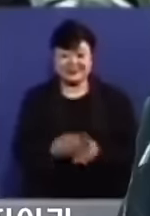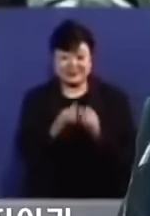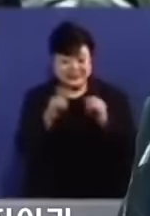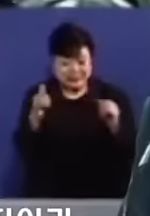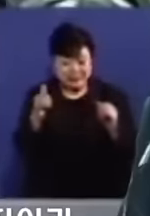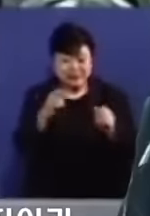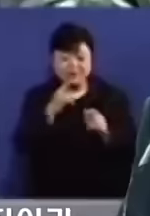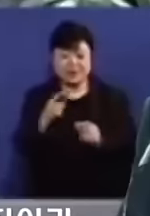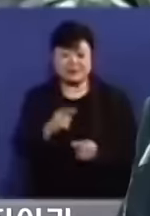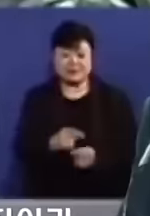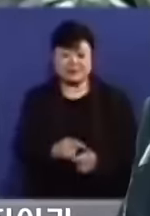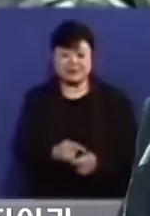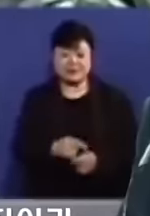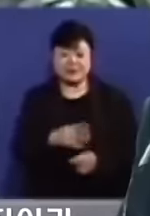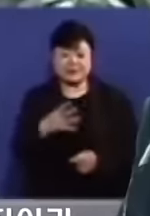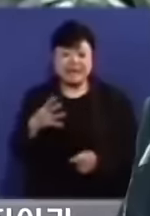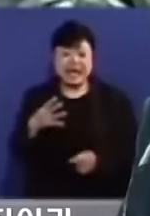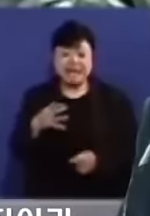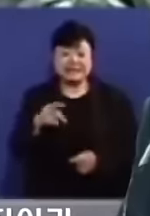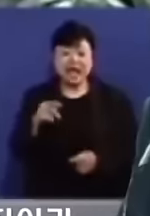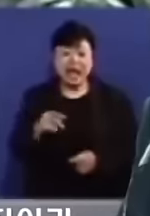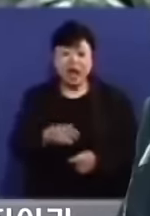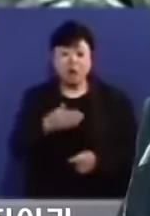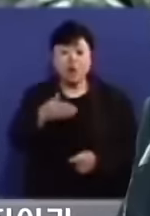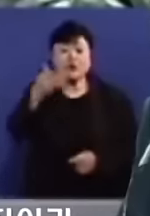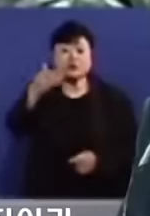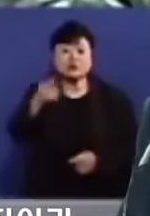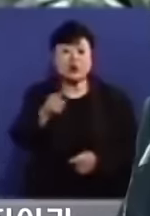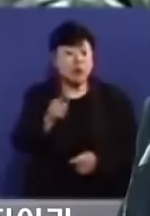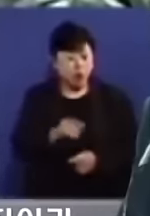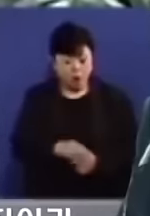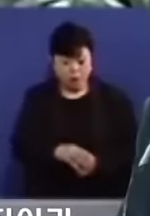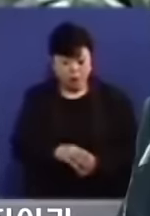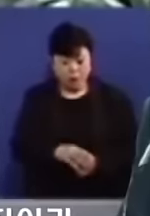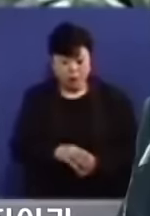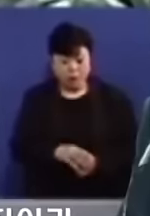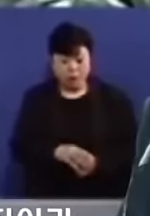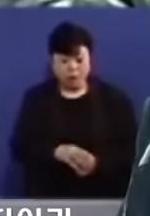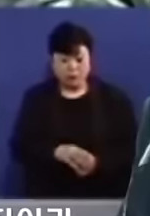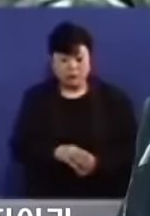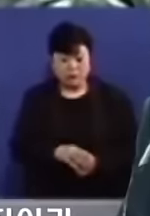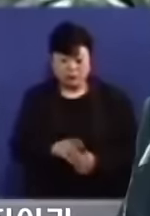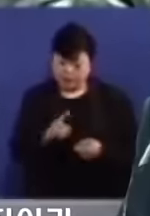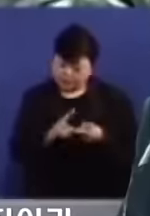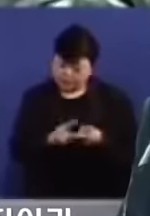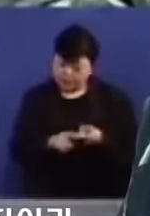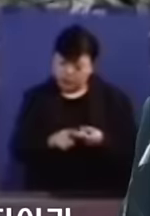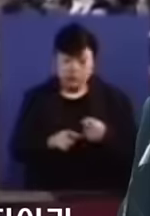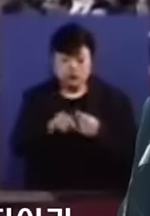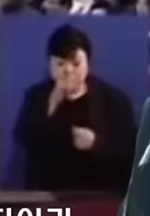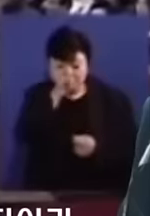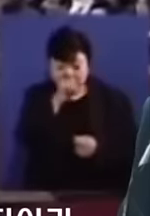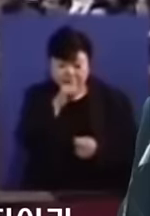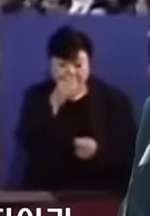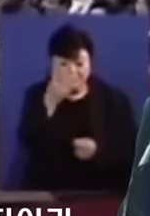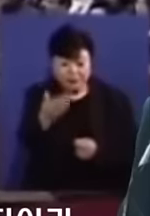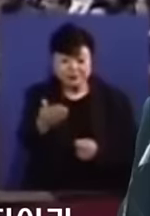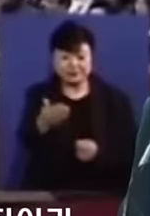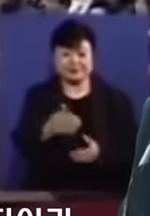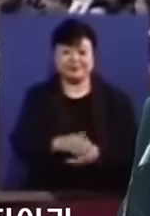사람들은 말합니다. 4차원의 영성이 뭐냐? 무엇 때문에 4차원의 영성이냐? 그것도 이유가 있습니다.